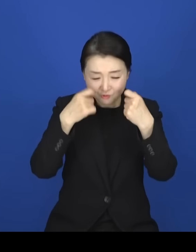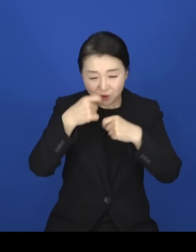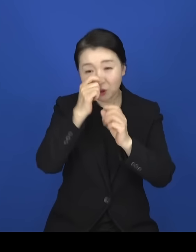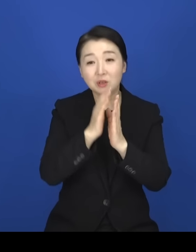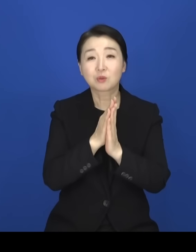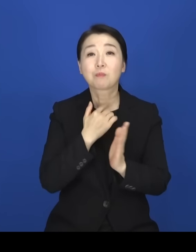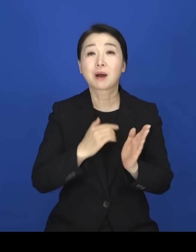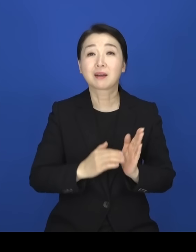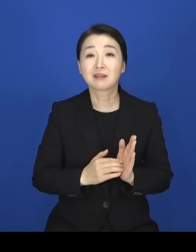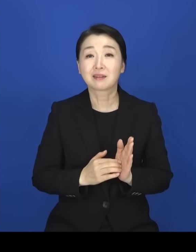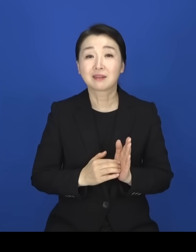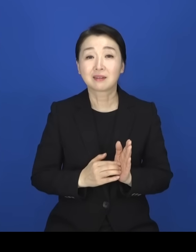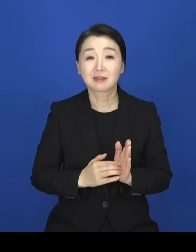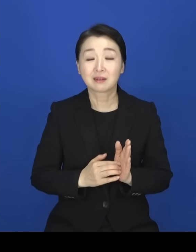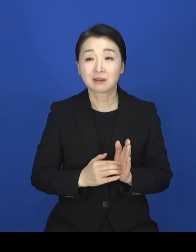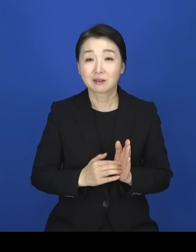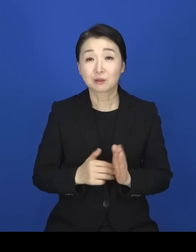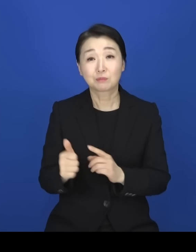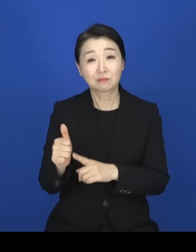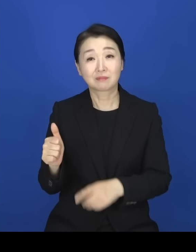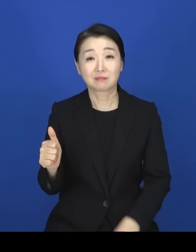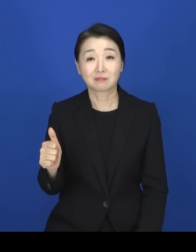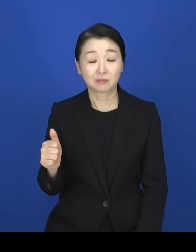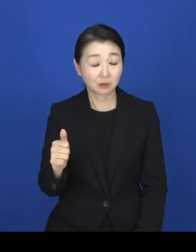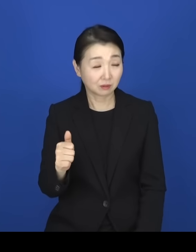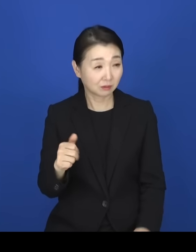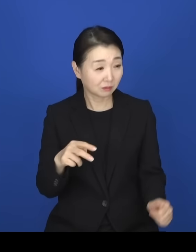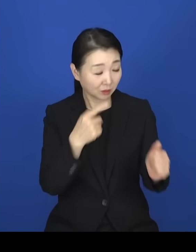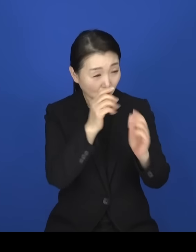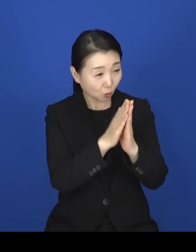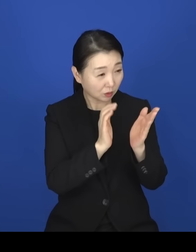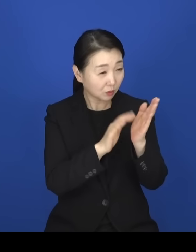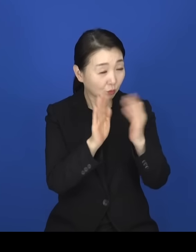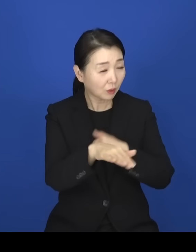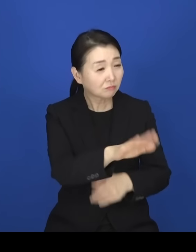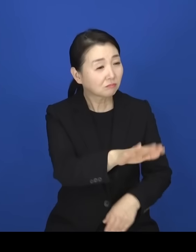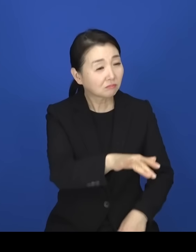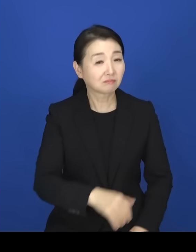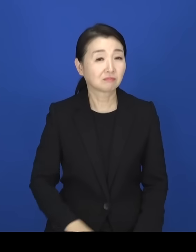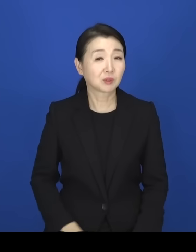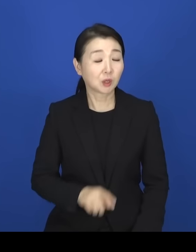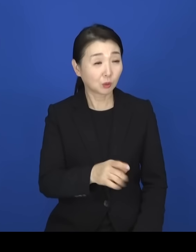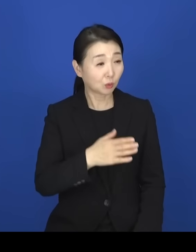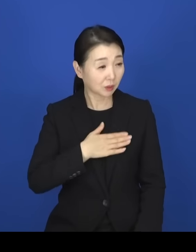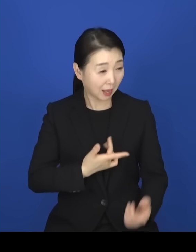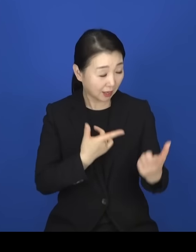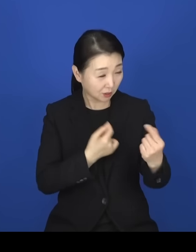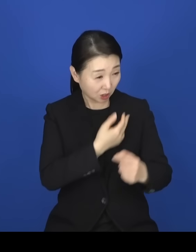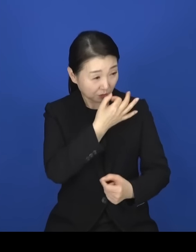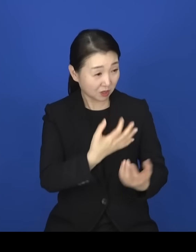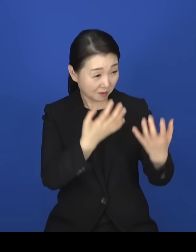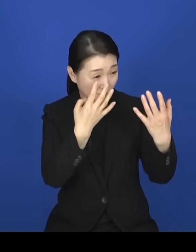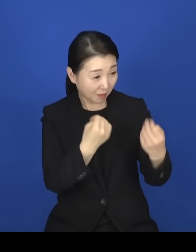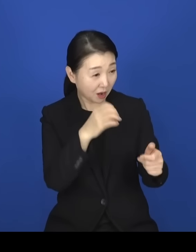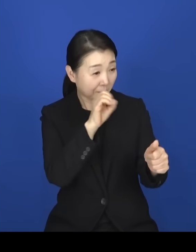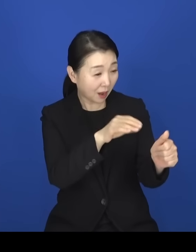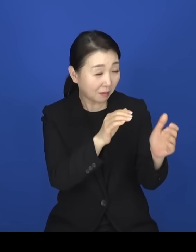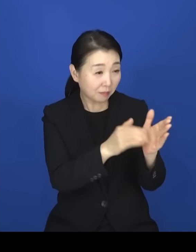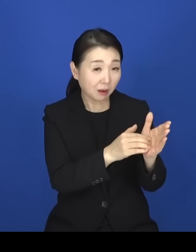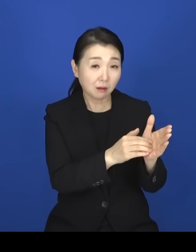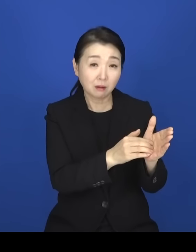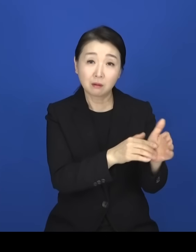기도를 하더래요. 그래서 딩동이 이렇게 딱 보고 기도가 끝난 다음에 기리야 너도 나만큼 힘든 일이 많았구나 하면서 이렇게 딱 말을